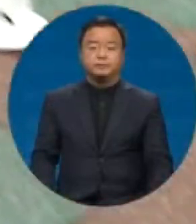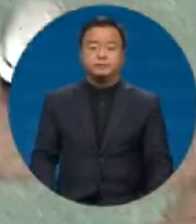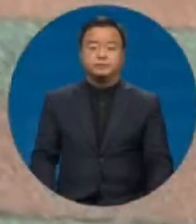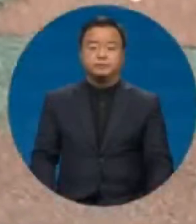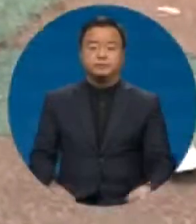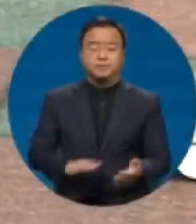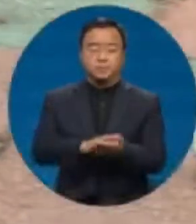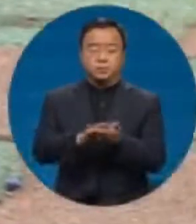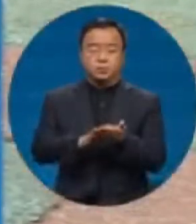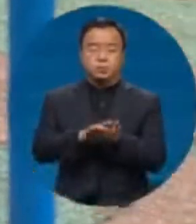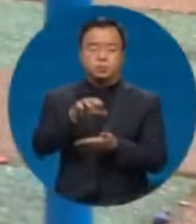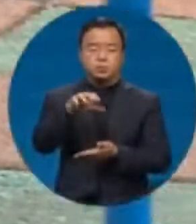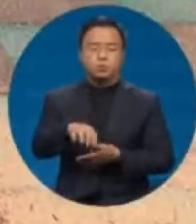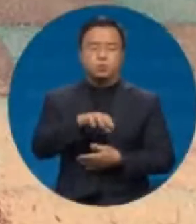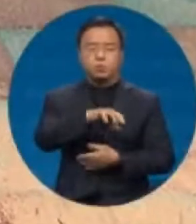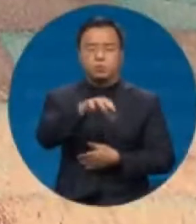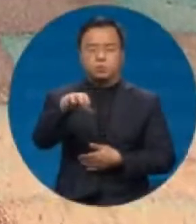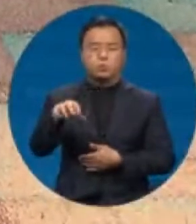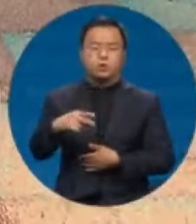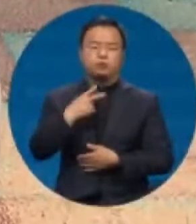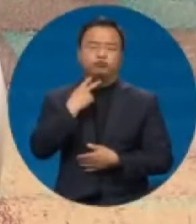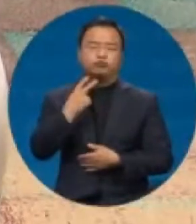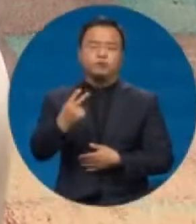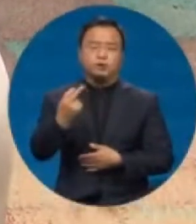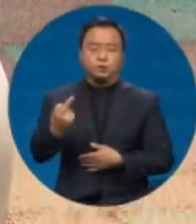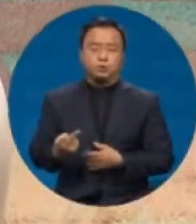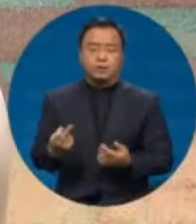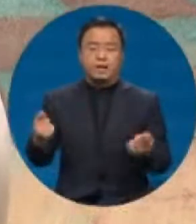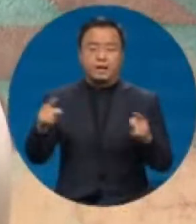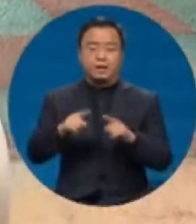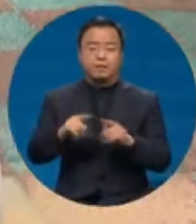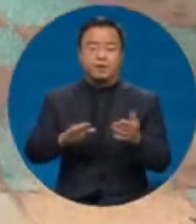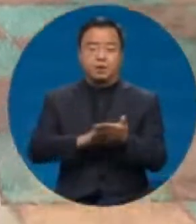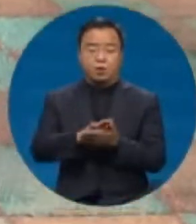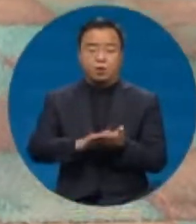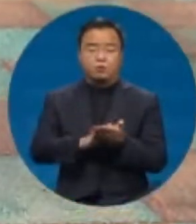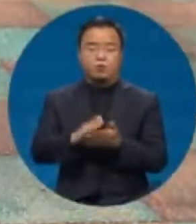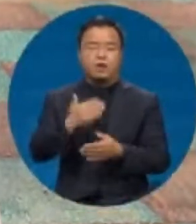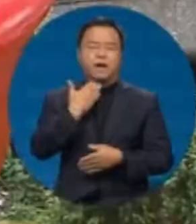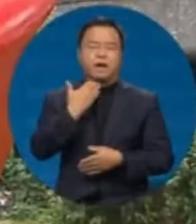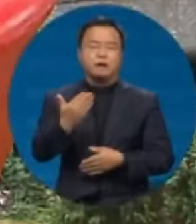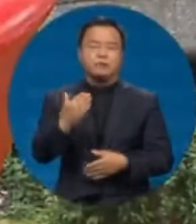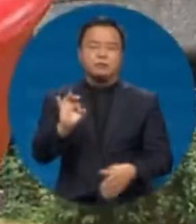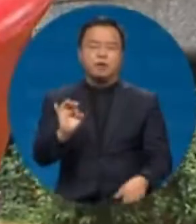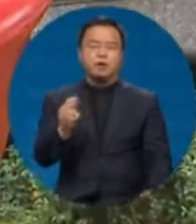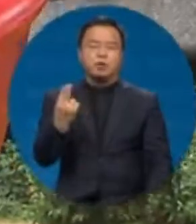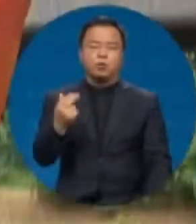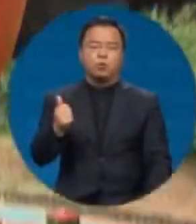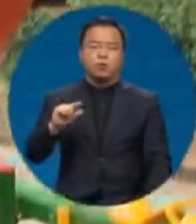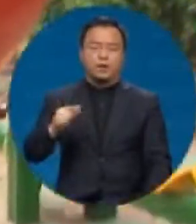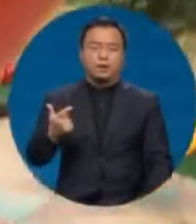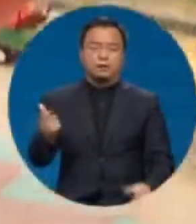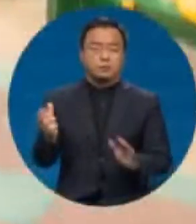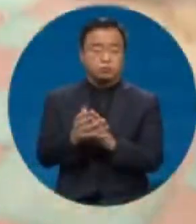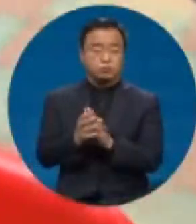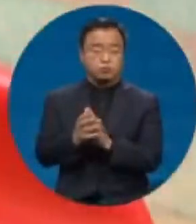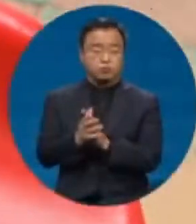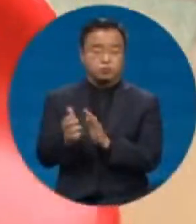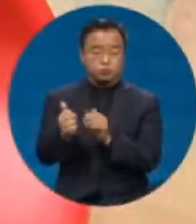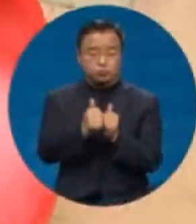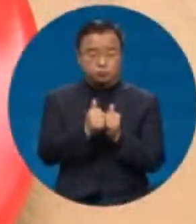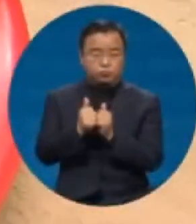놀이터 곳곳에서 두 살배기 동생과 어울려 노는 9살 요한이 친구들과도 잘 어울리다 보니 초등학교